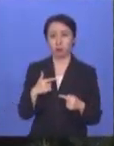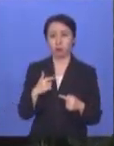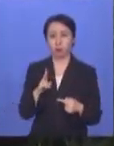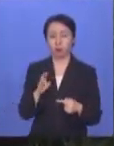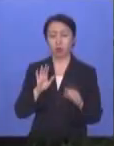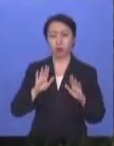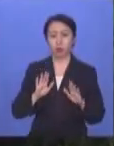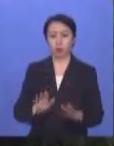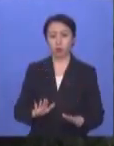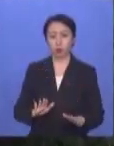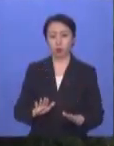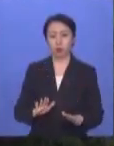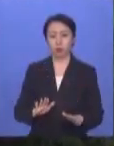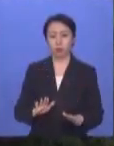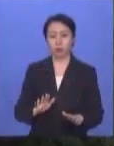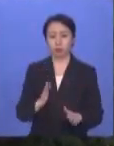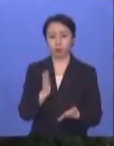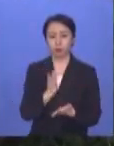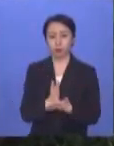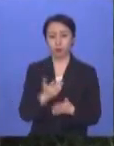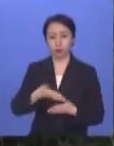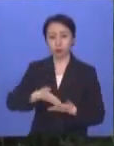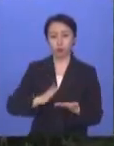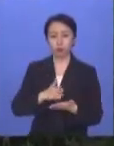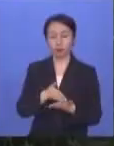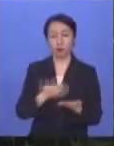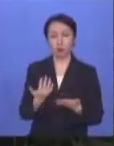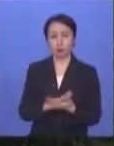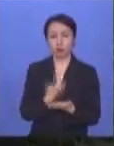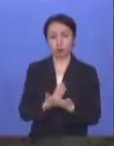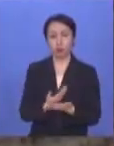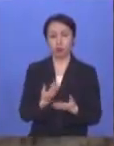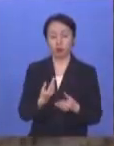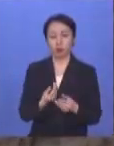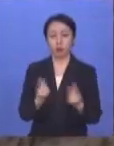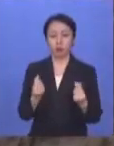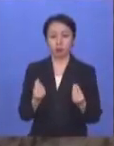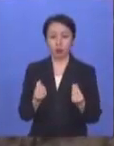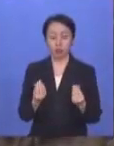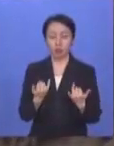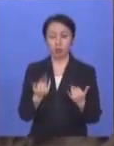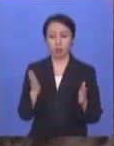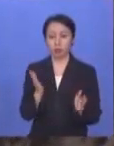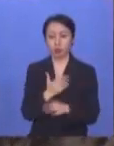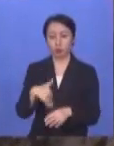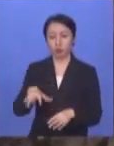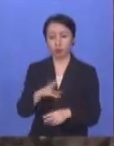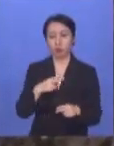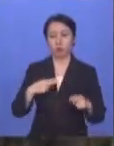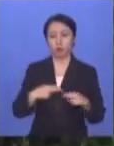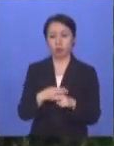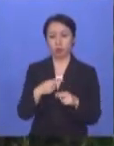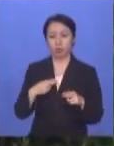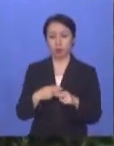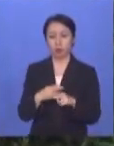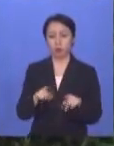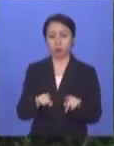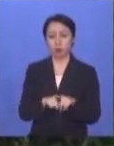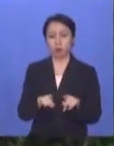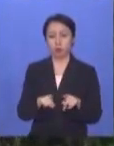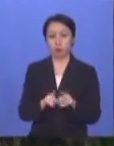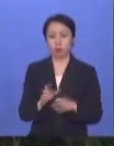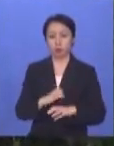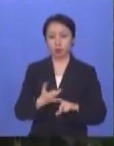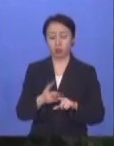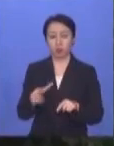как только возможность какая-то есть, они сегодня этот хлеб убирают. Большой влажностью. Поэтому погода она всем мешает. Поэтому здесь тоже на качество не должно влиять.